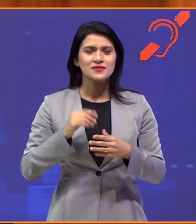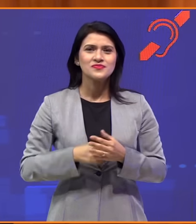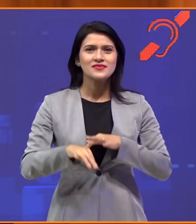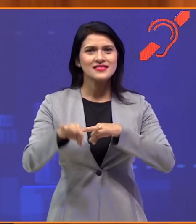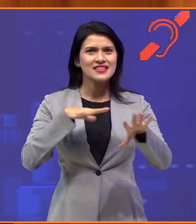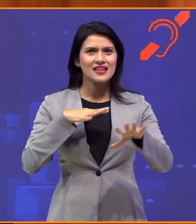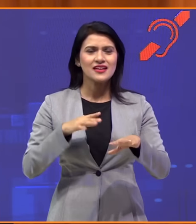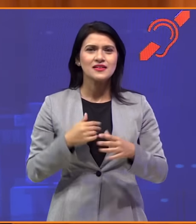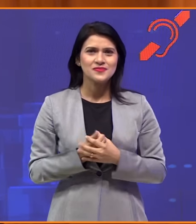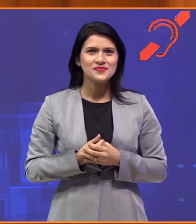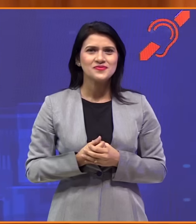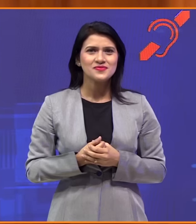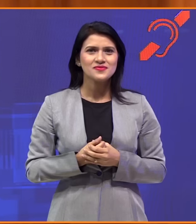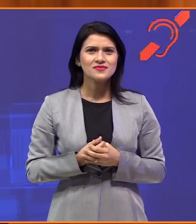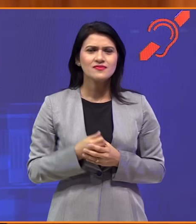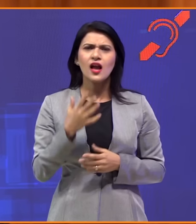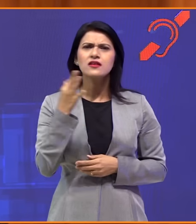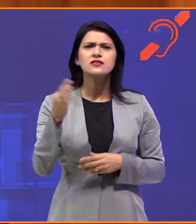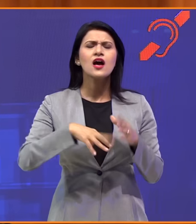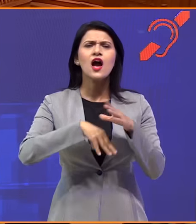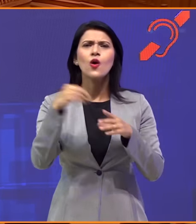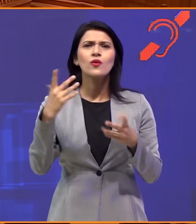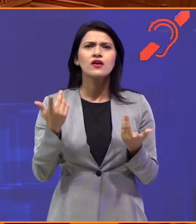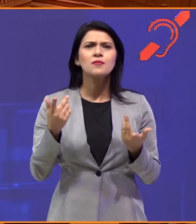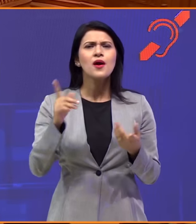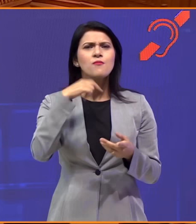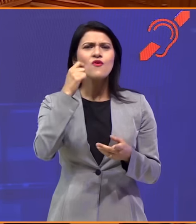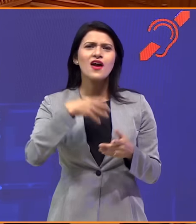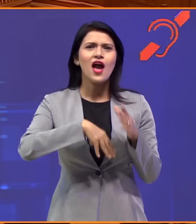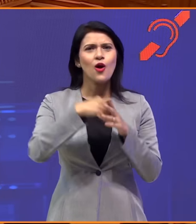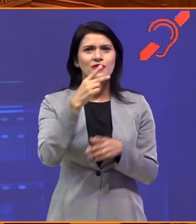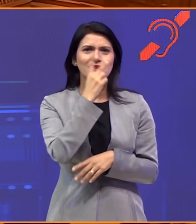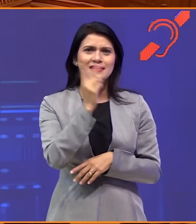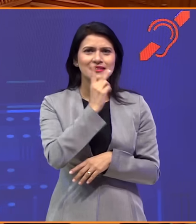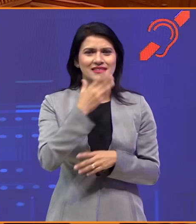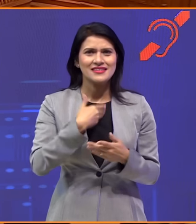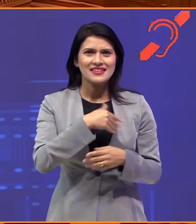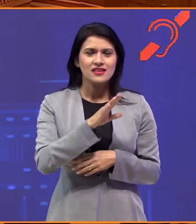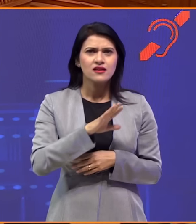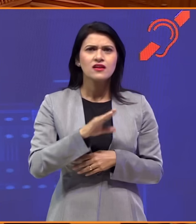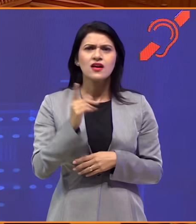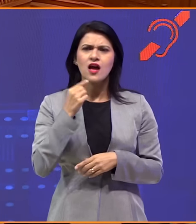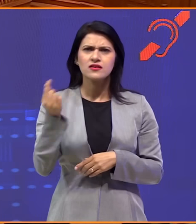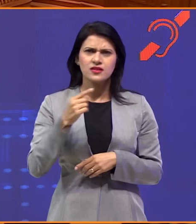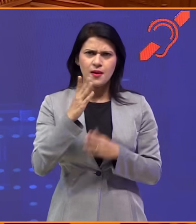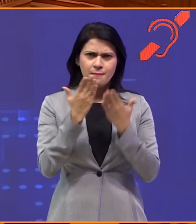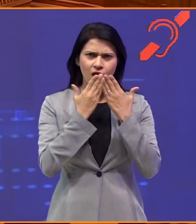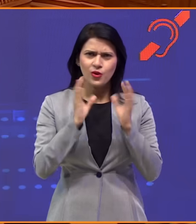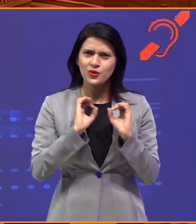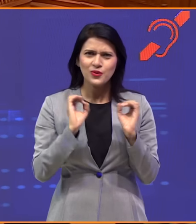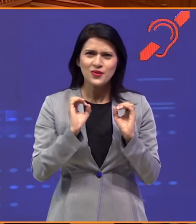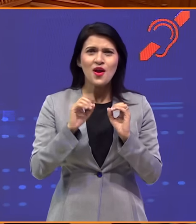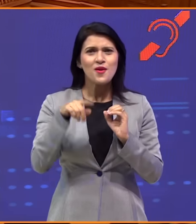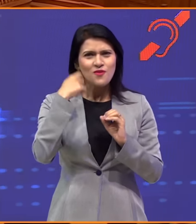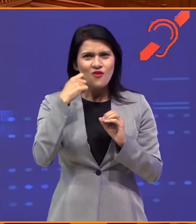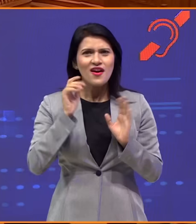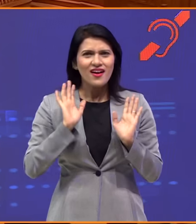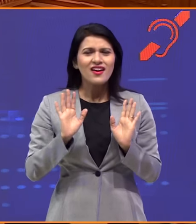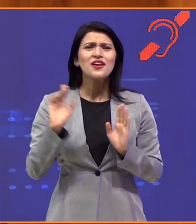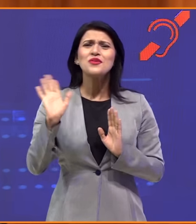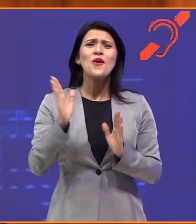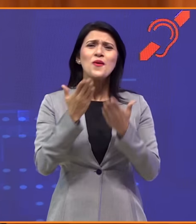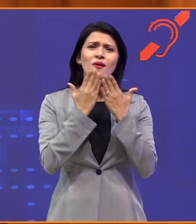थे मैंने कहा कि एक फिल्म देखने चला गया था तो पढ़ाई करते हो या फिल्म फिल्म देखते हो मैं नहीं थोड़ा सा मैं थक गया था पढ